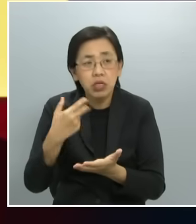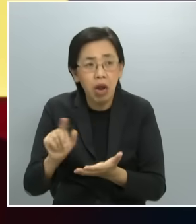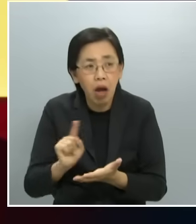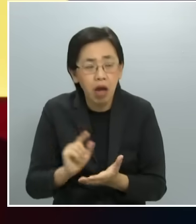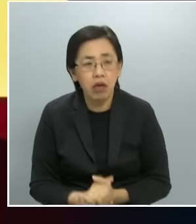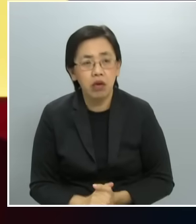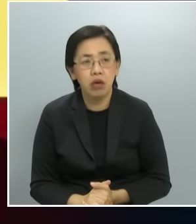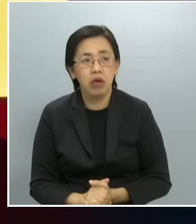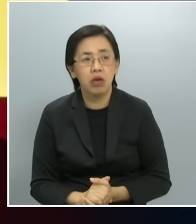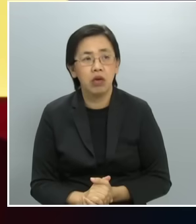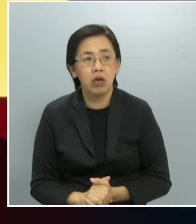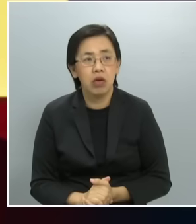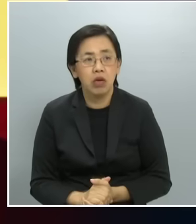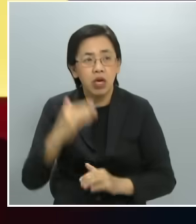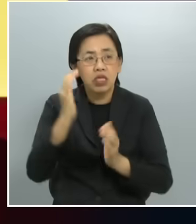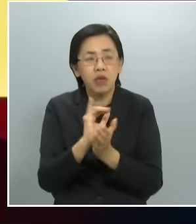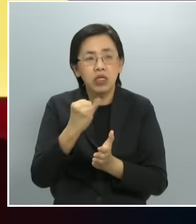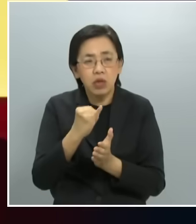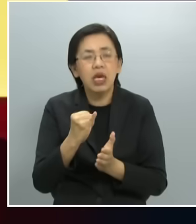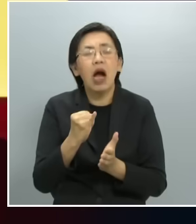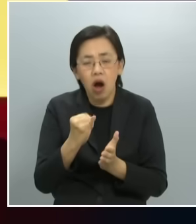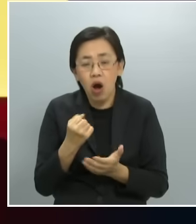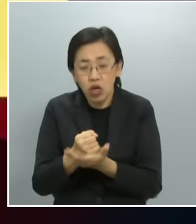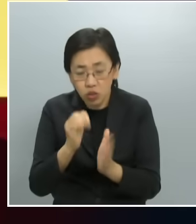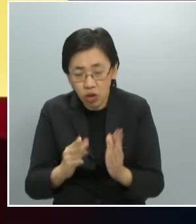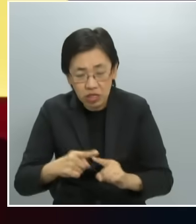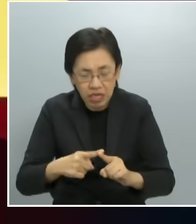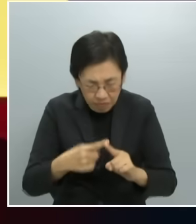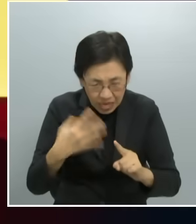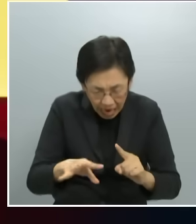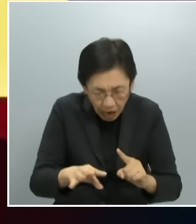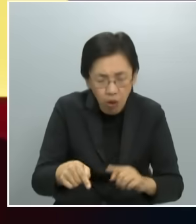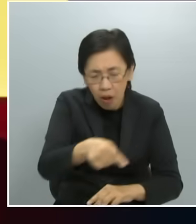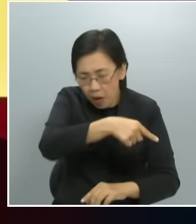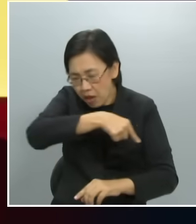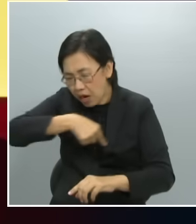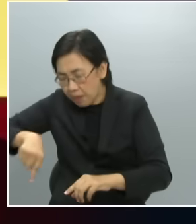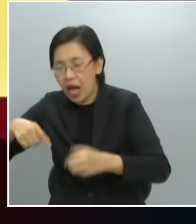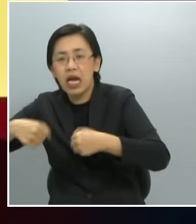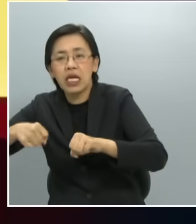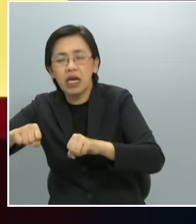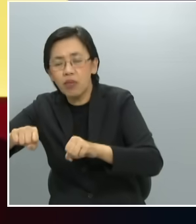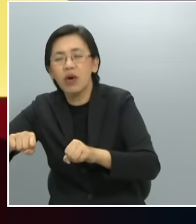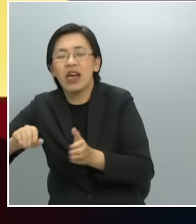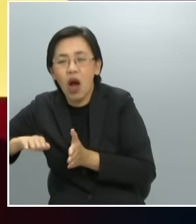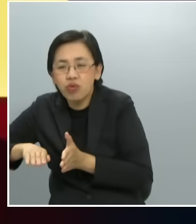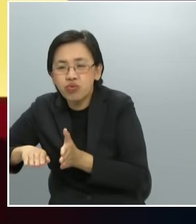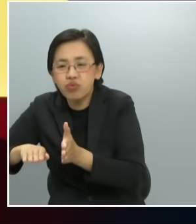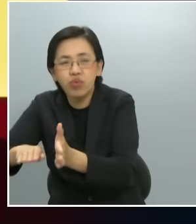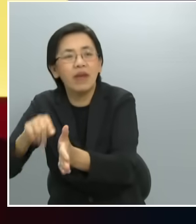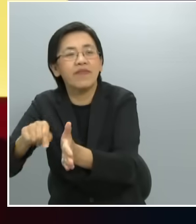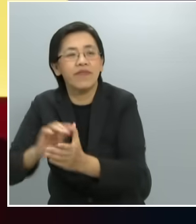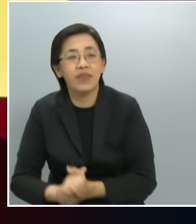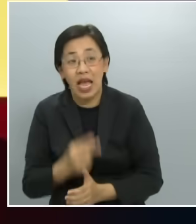ร้อยตำรวจโทจตุรมิตรย้อนกลับไปช่วยเหลือกำลังนกหลบหนีก็คือไปขี่นำขบวนก็จะเป็นคันที่ 1เลยตาม